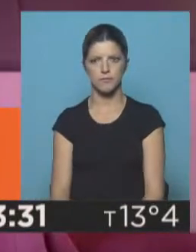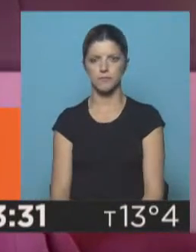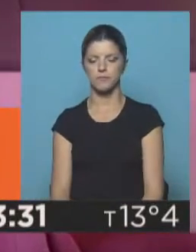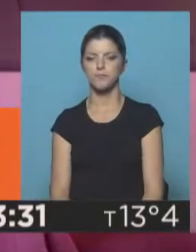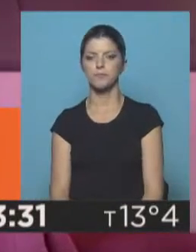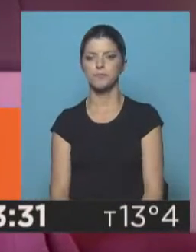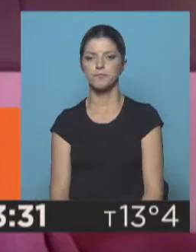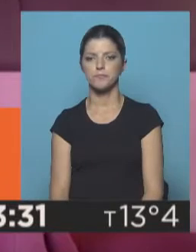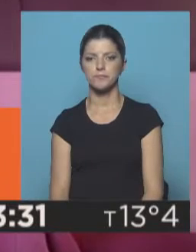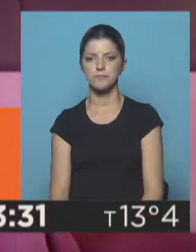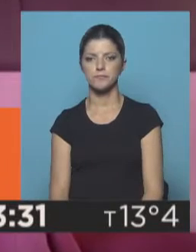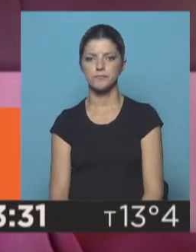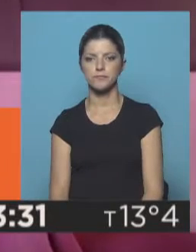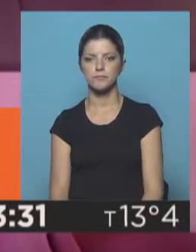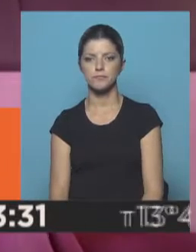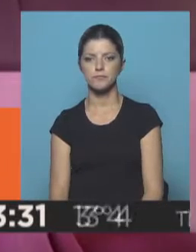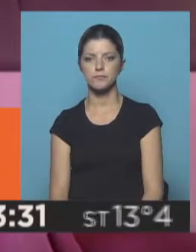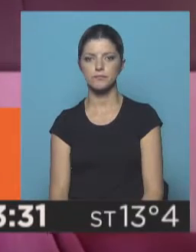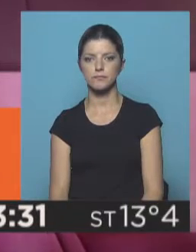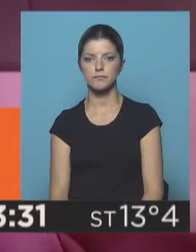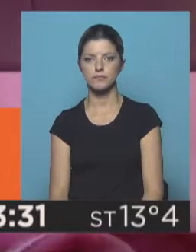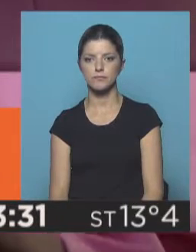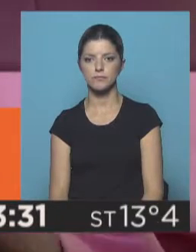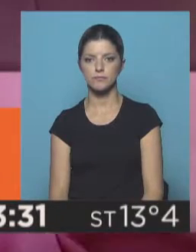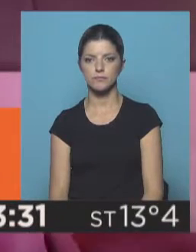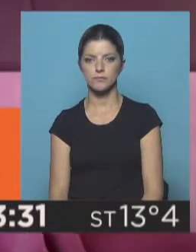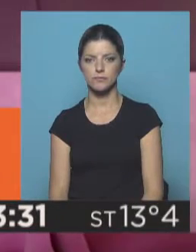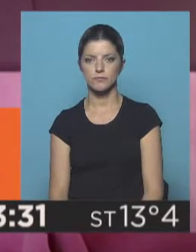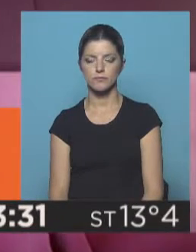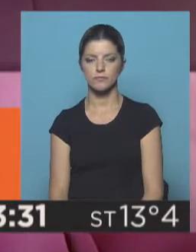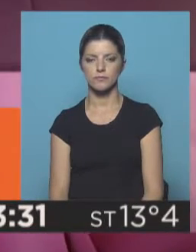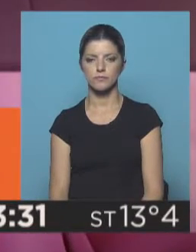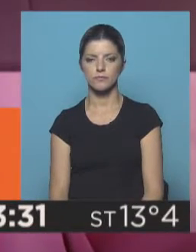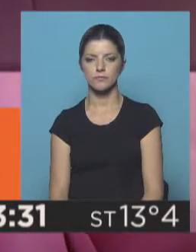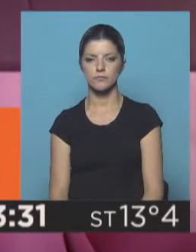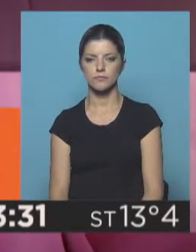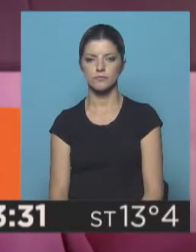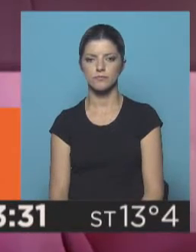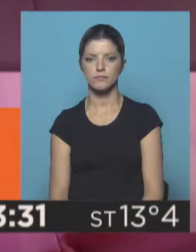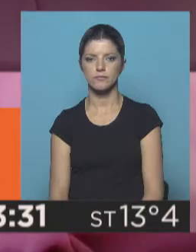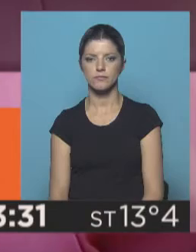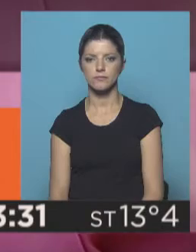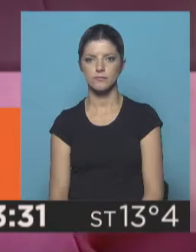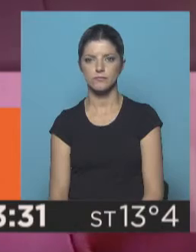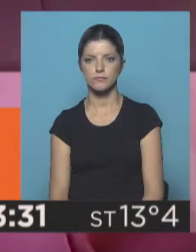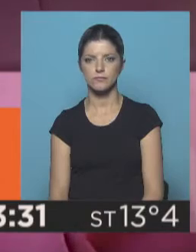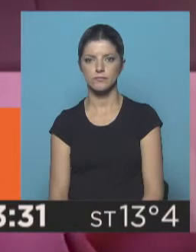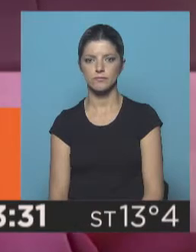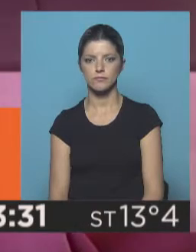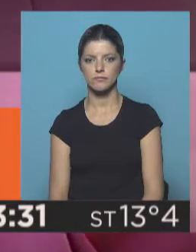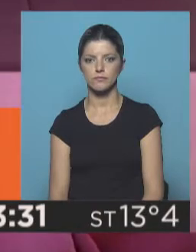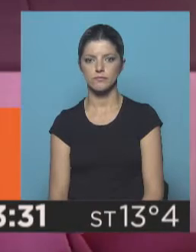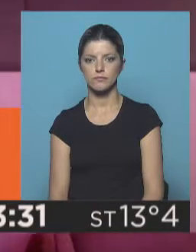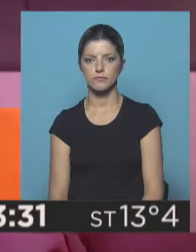Marka koowaad oon Muqdisho ku noqday waxaan dareemayay in aan macnaa qof wadankiisa ku noqday oo farxad ku jirto